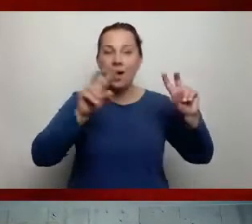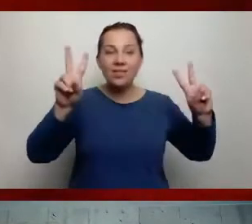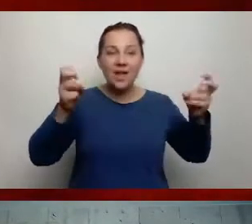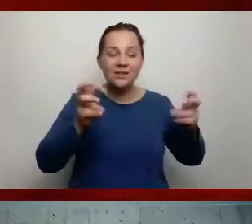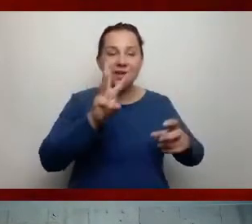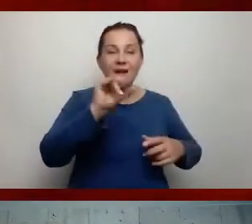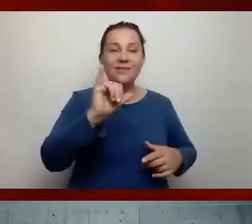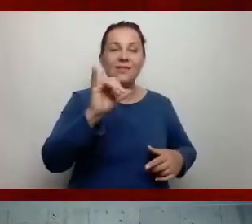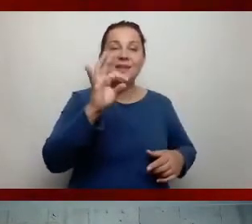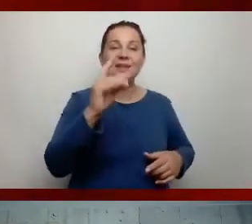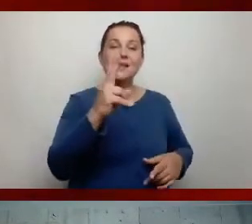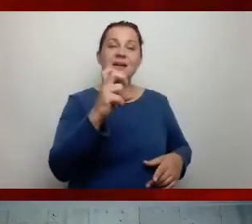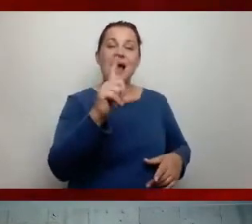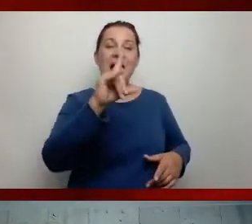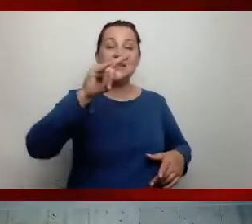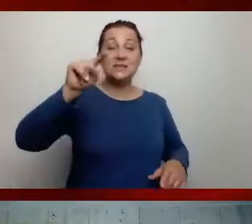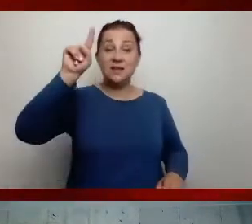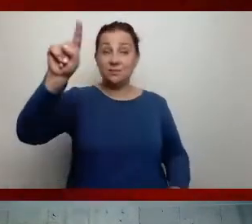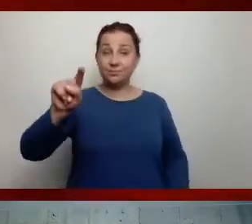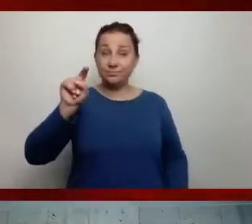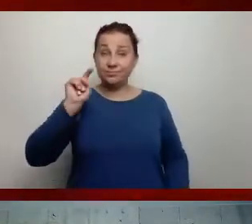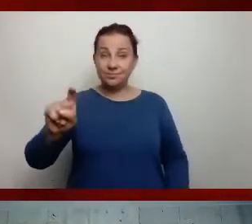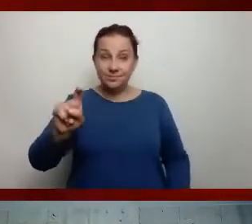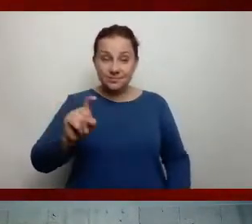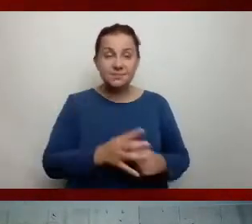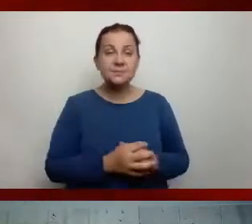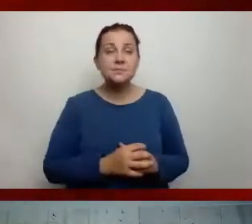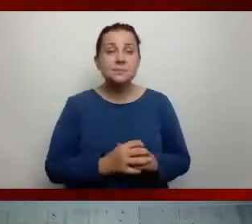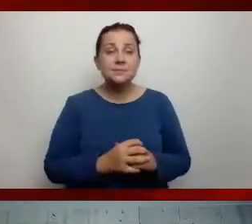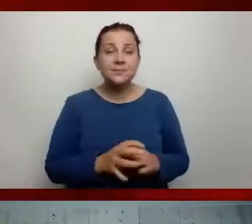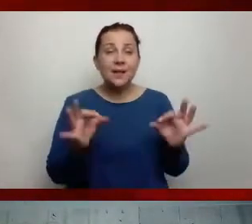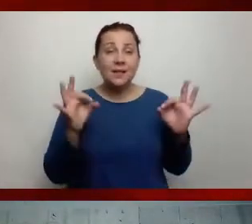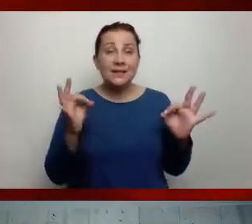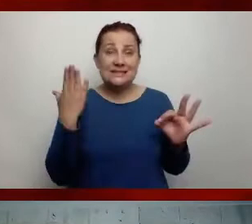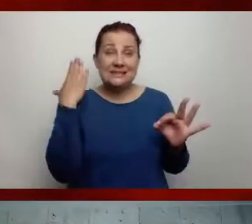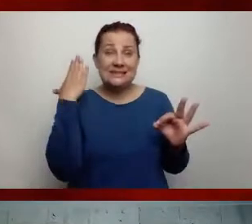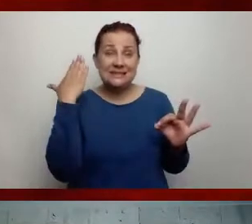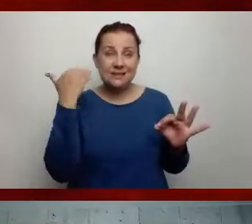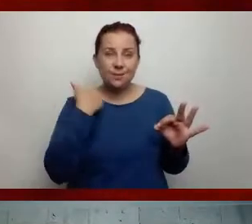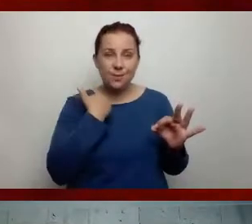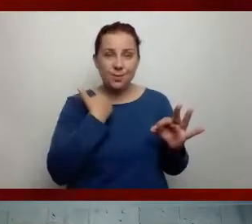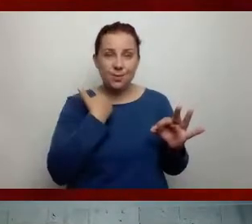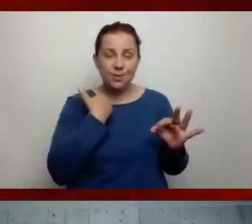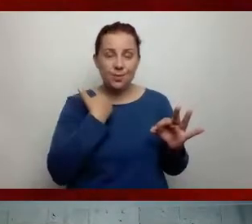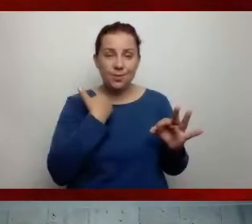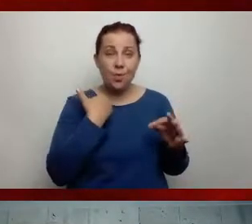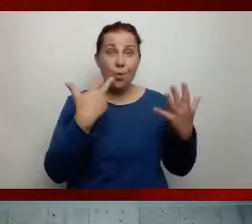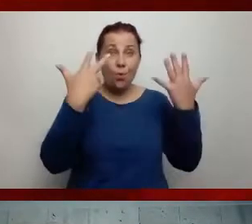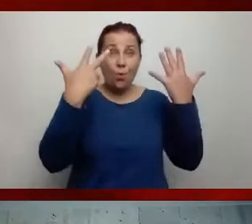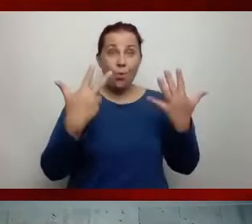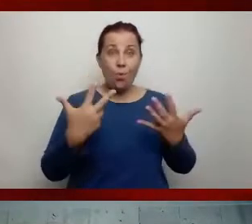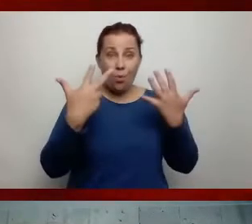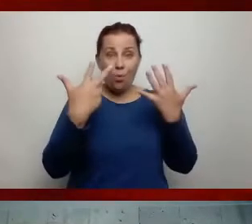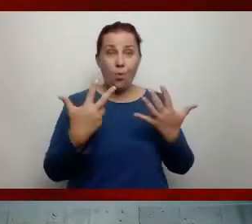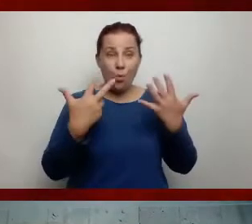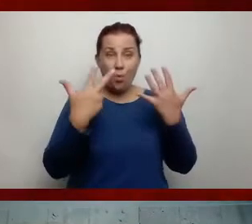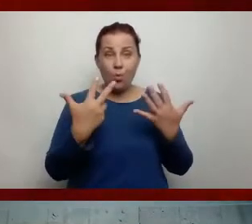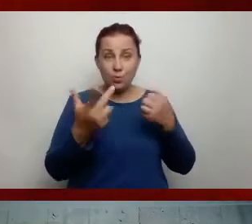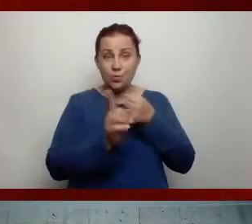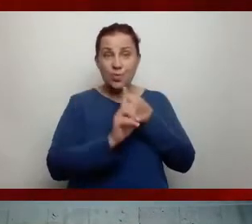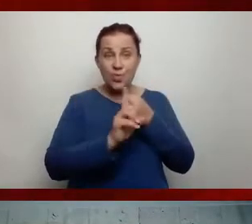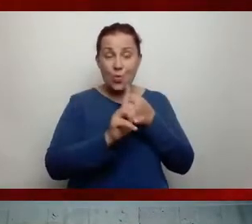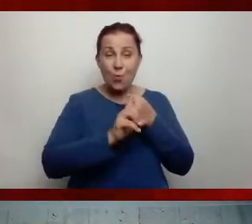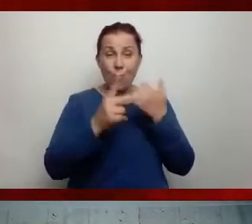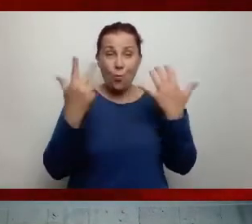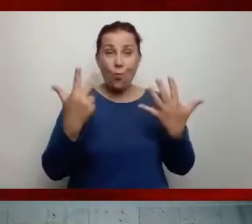Witkacy Wykrzyknik. W tej chwili wyszedł już ósmy numer